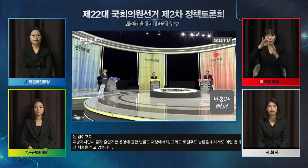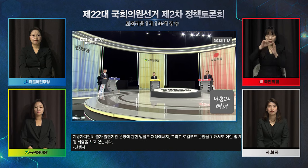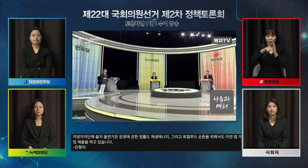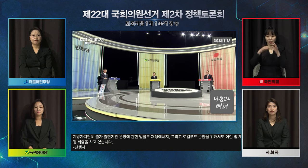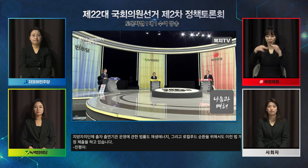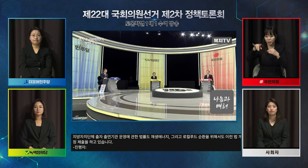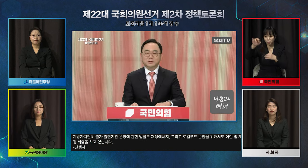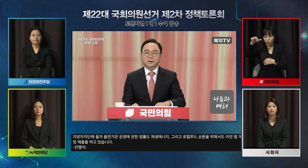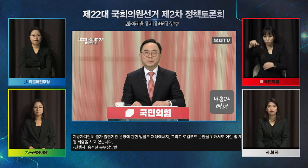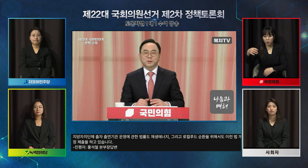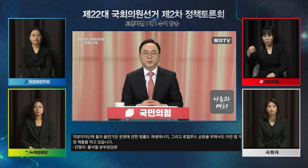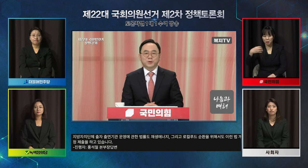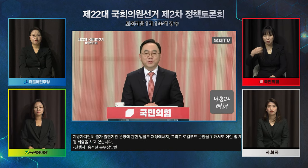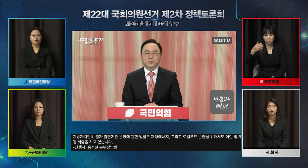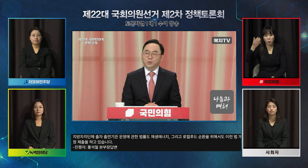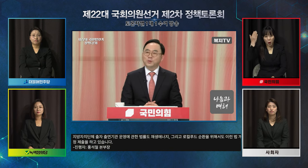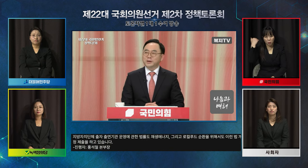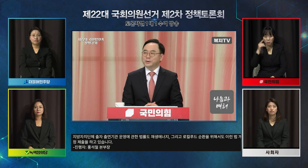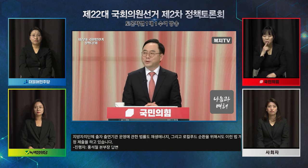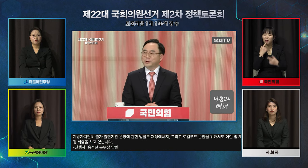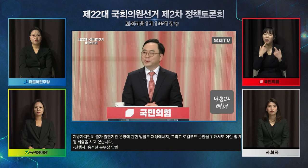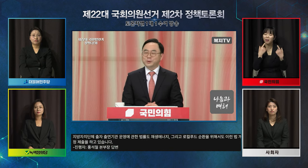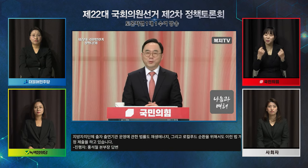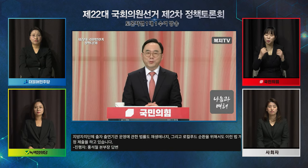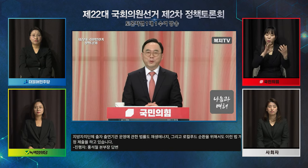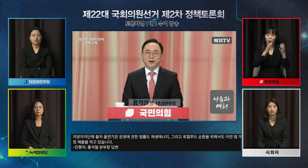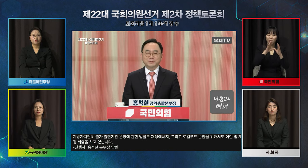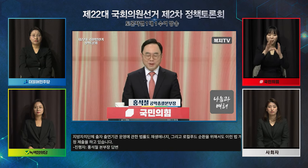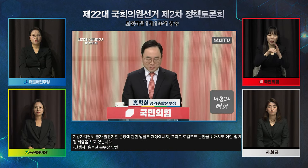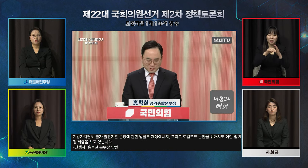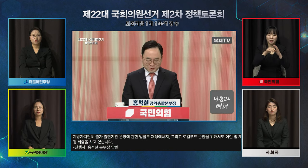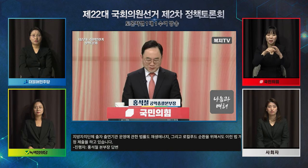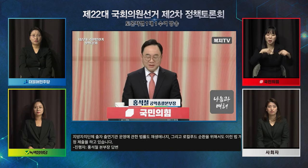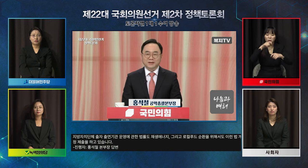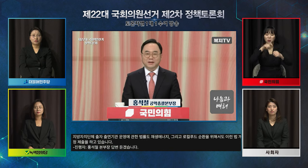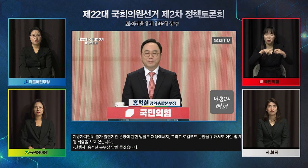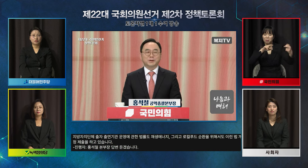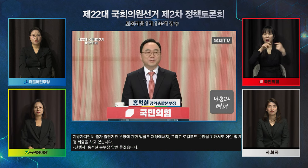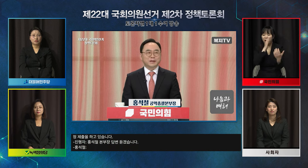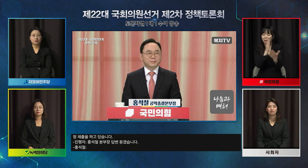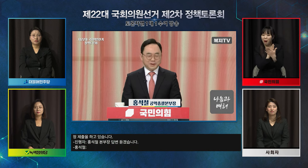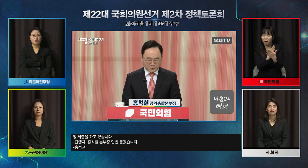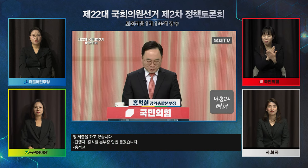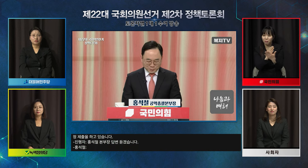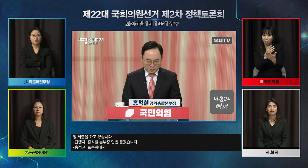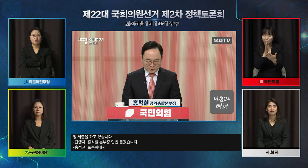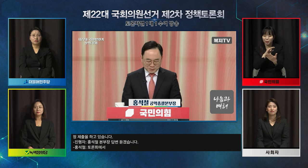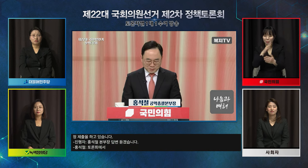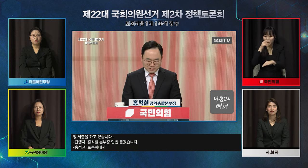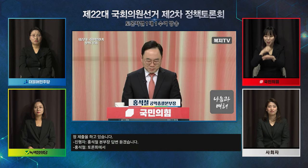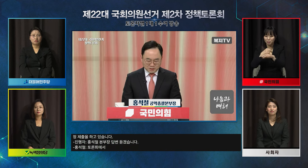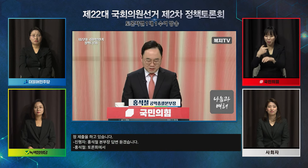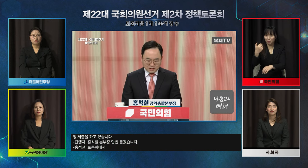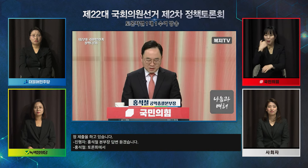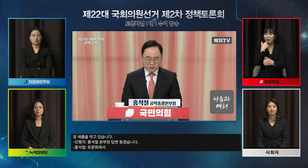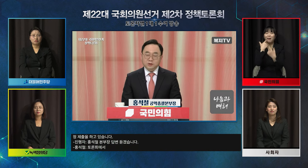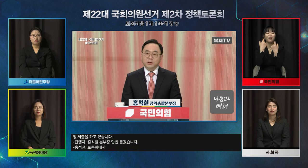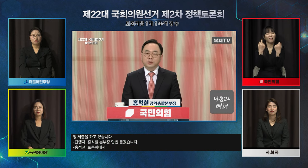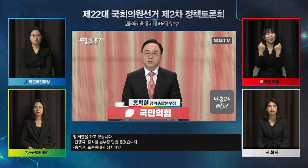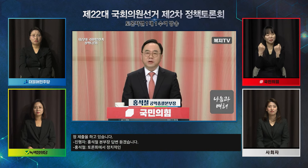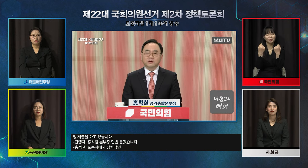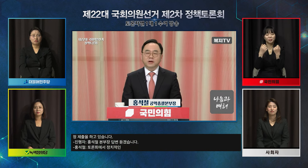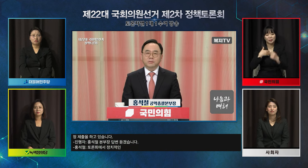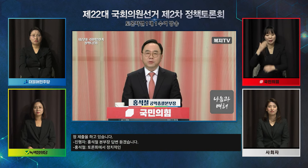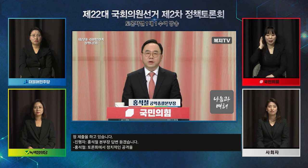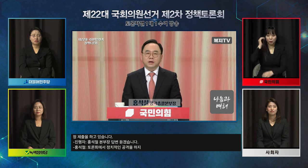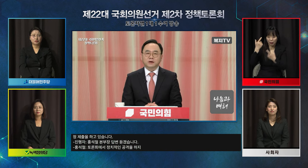의원님께서 과거 말씀하시면서 토론회에서는 정치적인 공격을 하지 말자고 하시더니 갑자기 마지막에 이렇게 공격을 하시는 것 같습니다. 저는